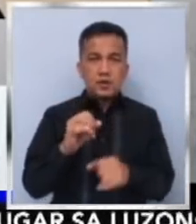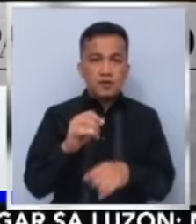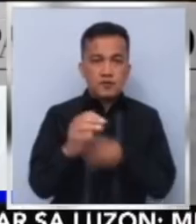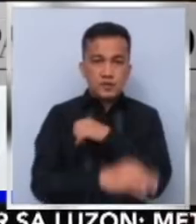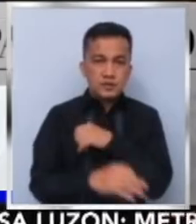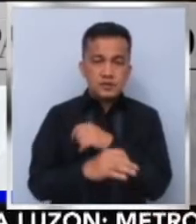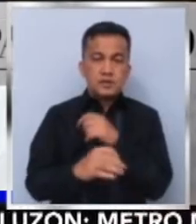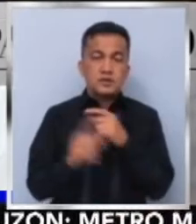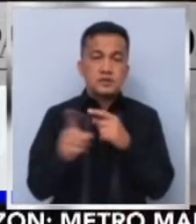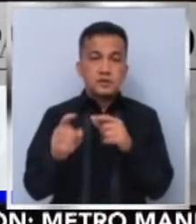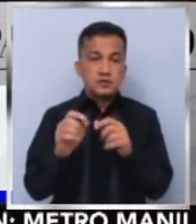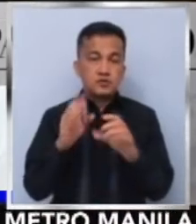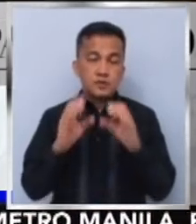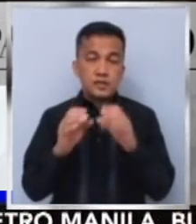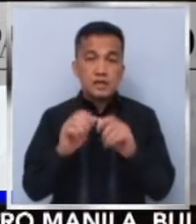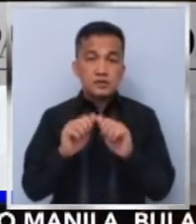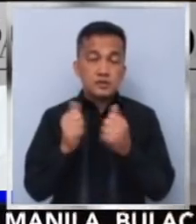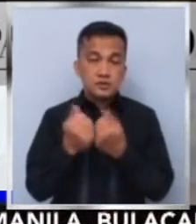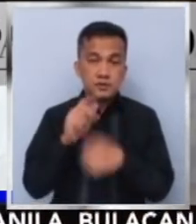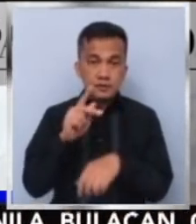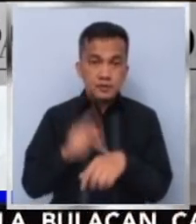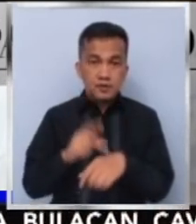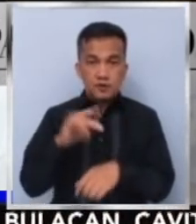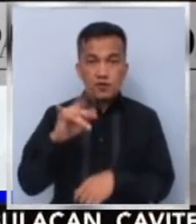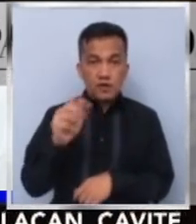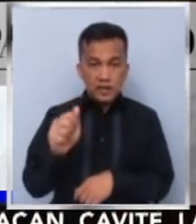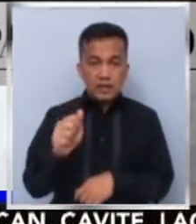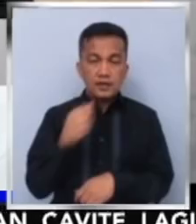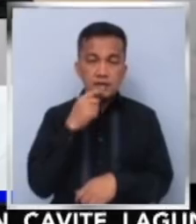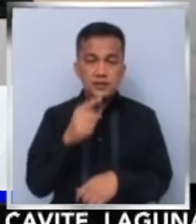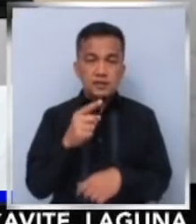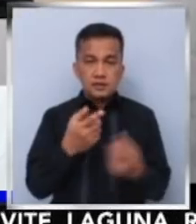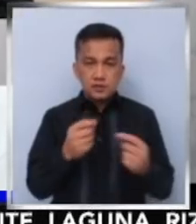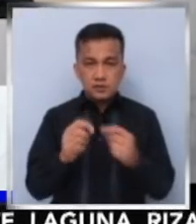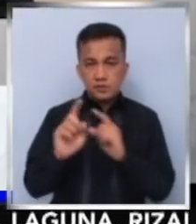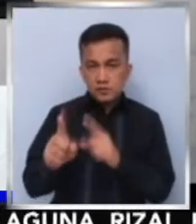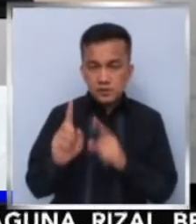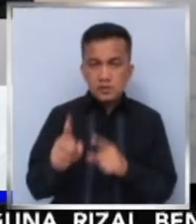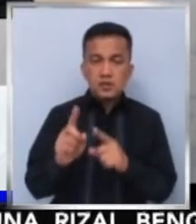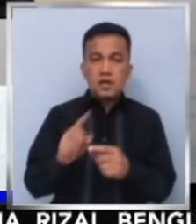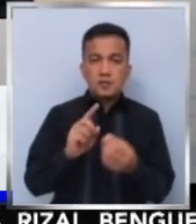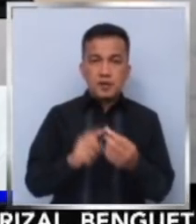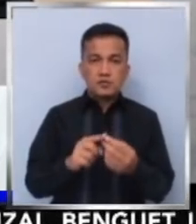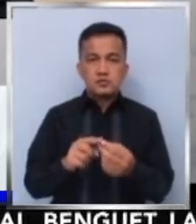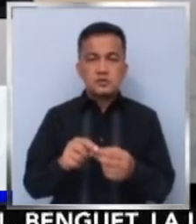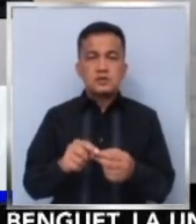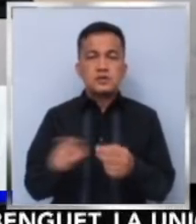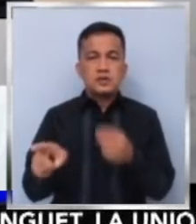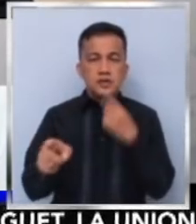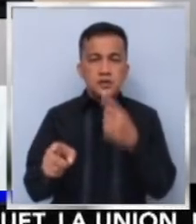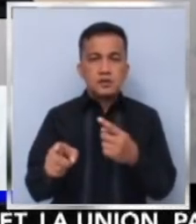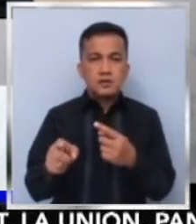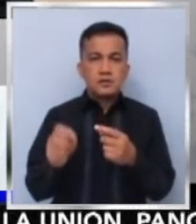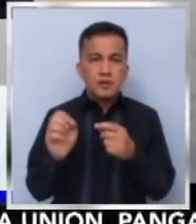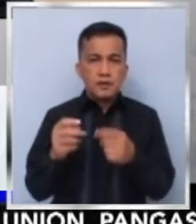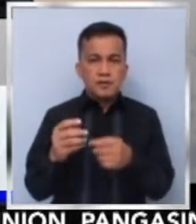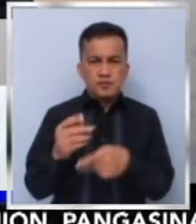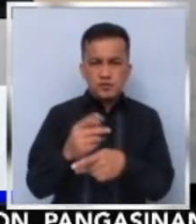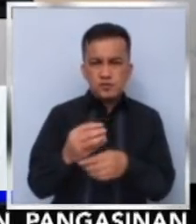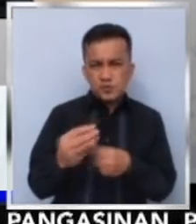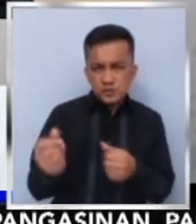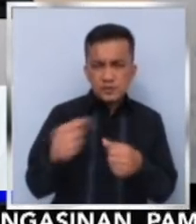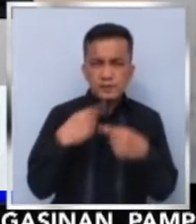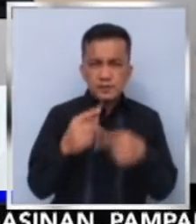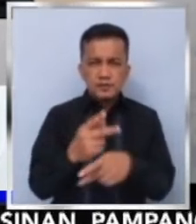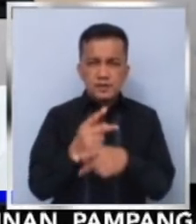mga isyong sinagot niya ang kanyang gagawing crackdown sa korupsyon at mga plano para maproteksyonan ang karapatan ng Pilipinas